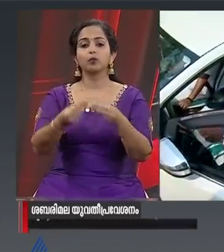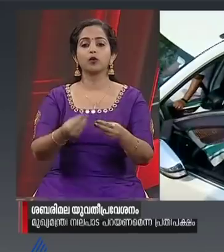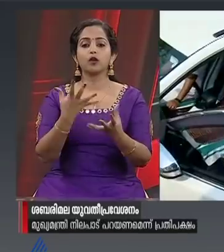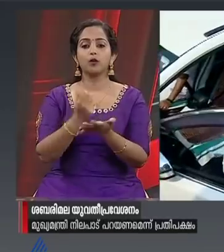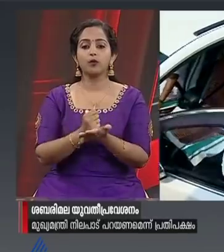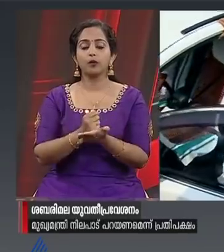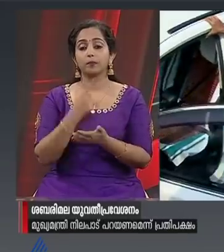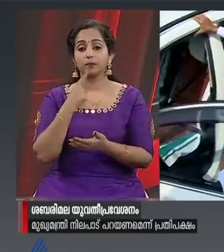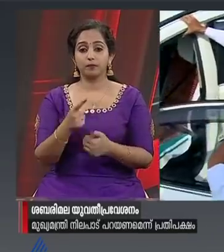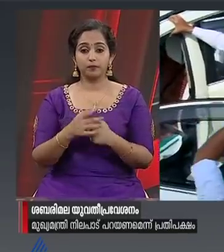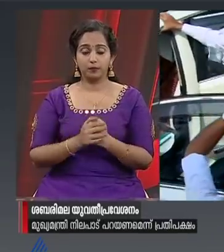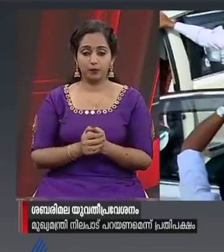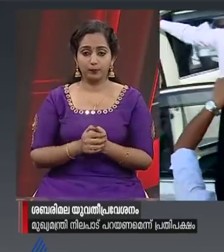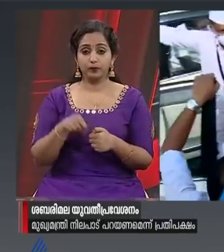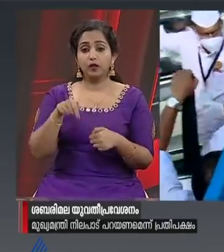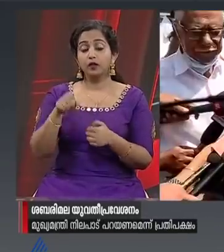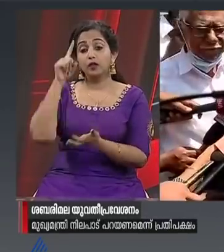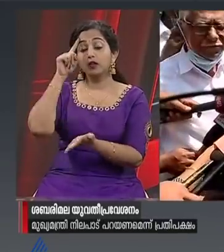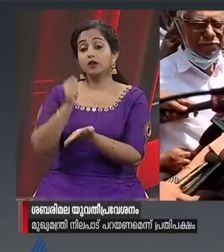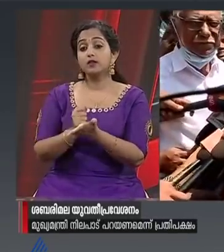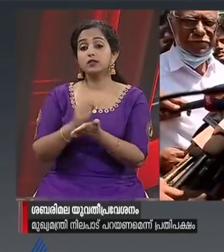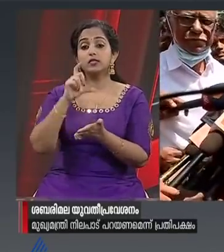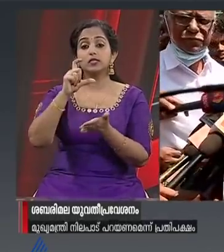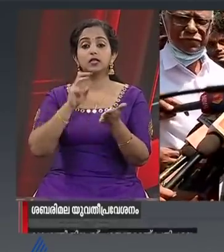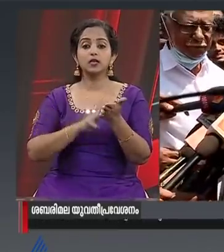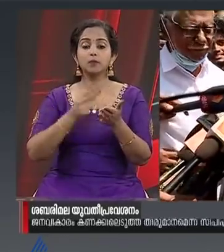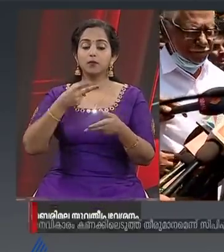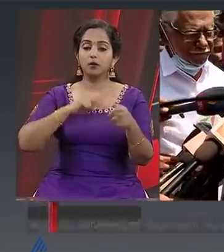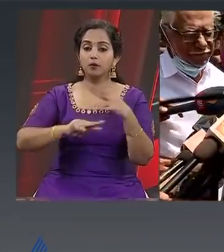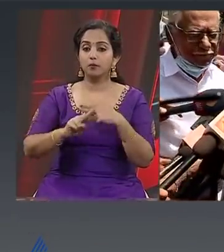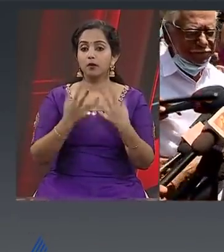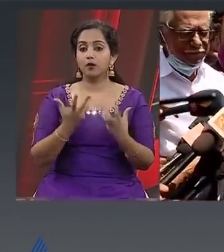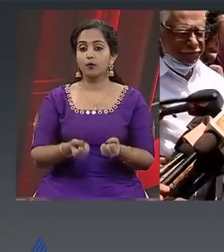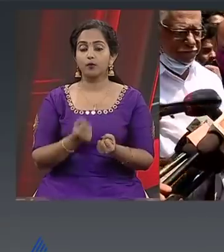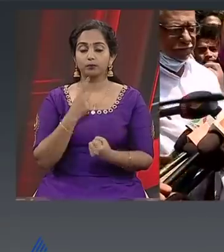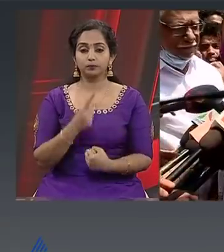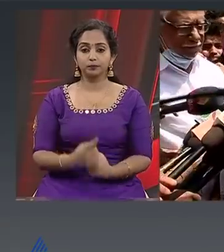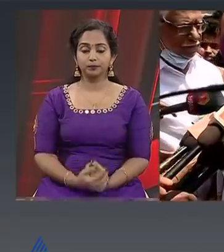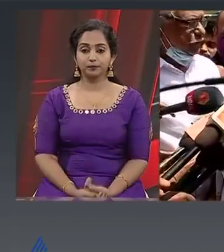വിഷയത്തിൽ മുഖ്യമന്ത്രിയാണ് നിലപാട് പറയേണ്ടതെന്ന് പ്രതിപക്ഷ നേതാക്കൾ ആവശ്യപ്പെട്ടു.